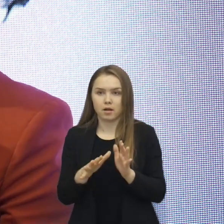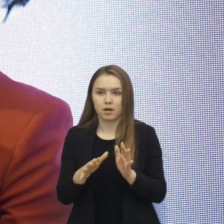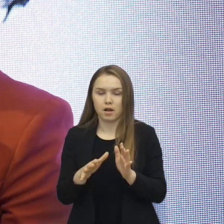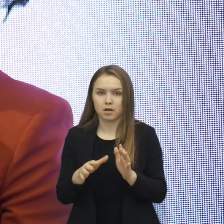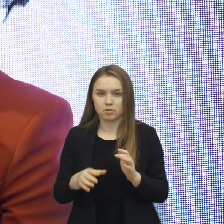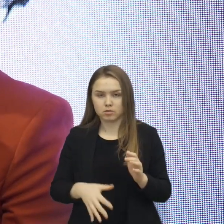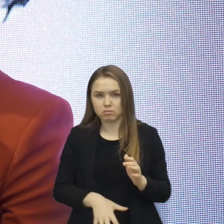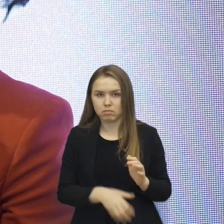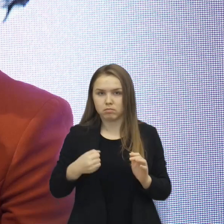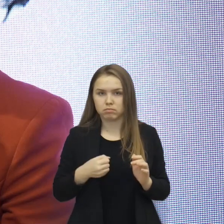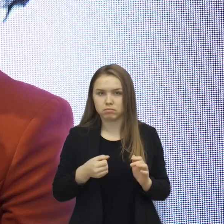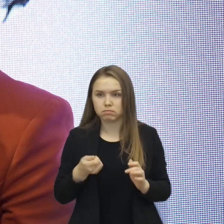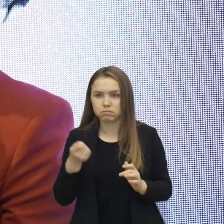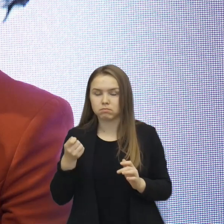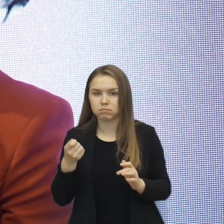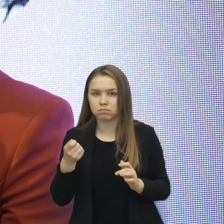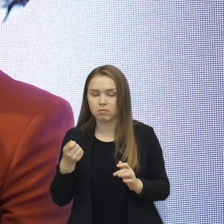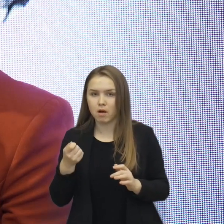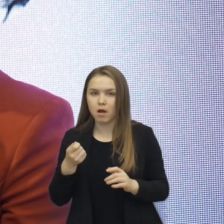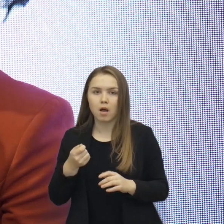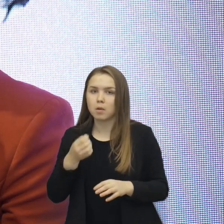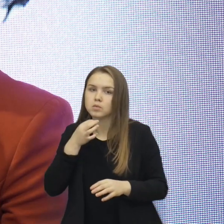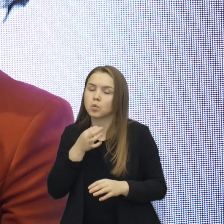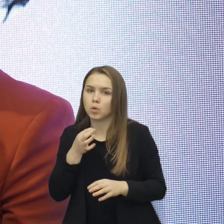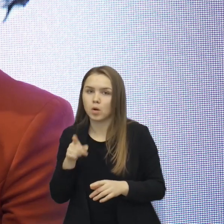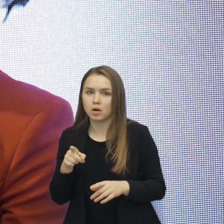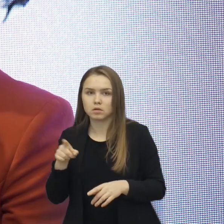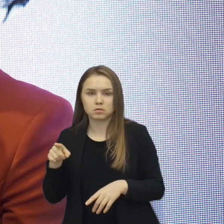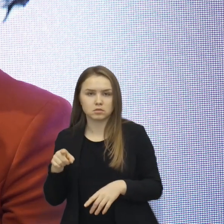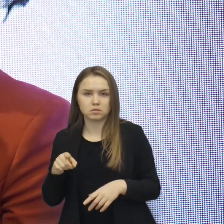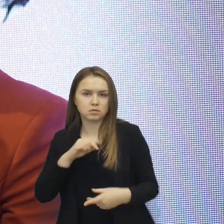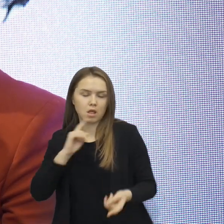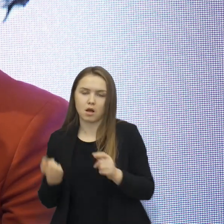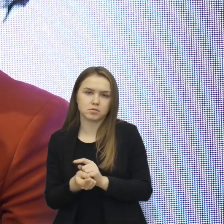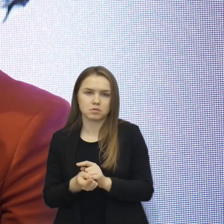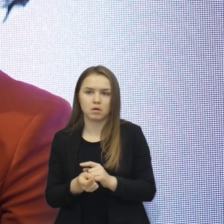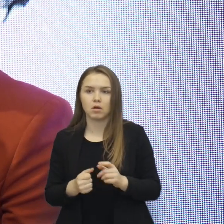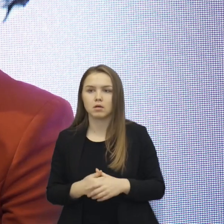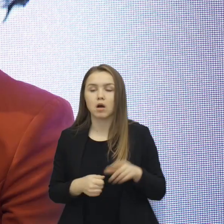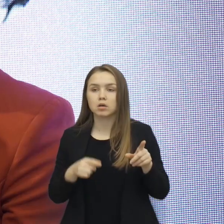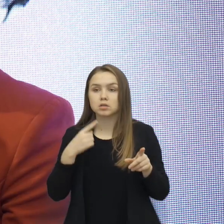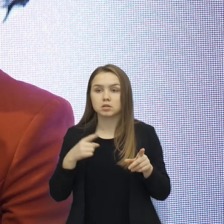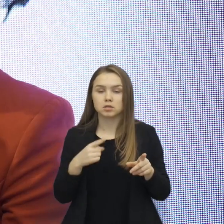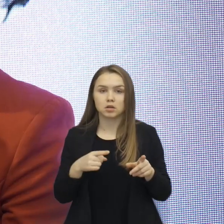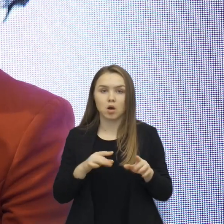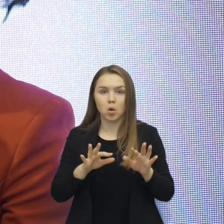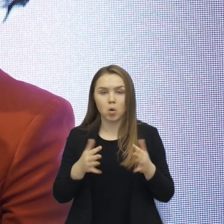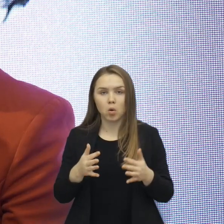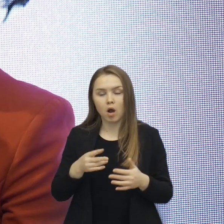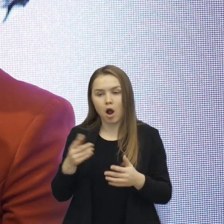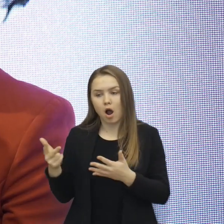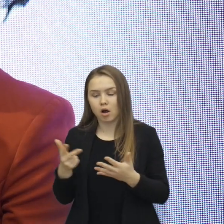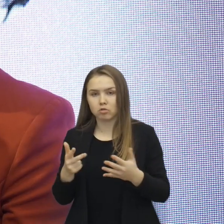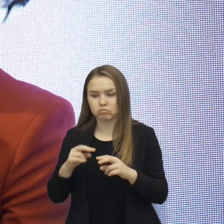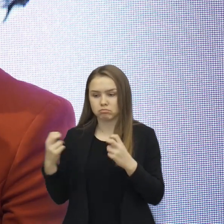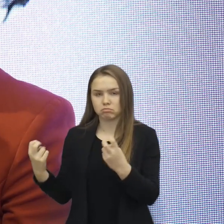persigalvojo. Bendradarbiai sakė, kad jeigu mes gyventume X šalyje, mes tau galvą nukapotume. 8 vyrukai ratu